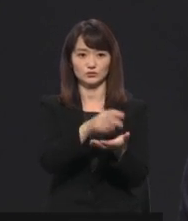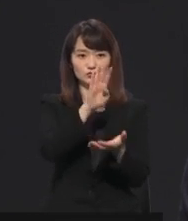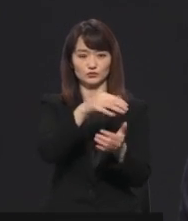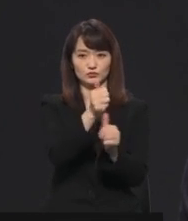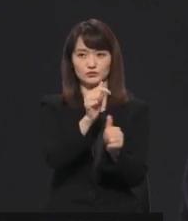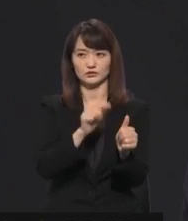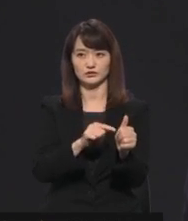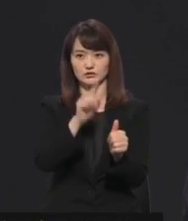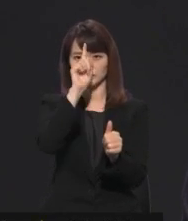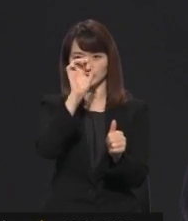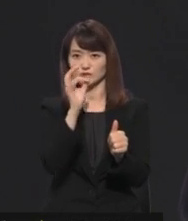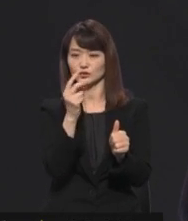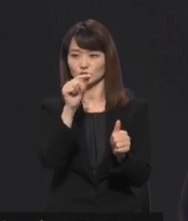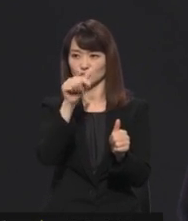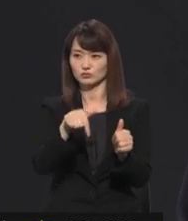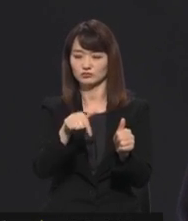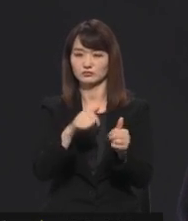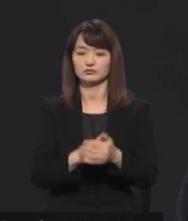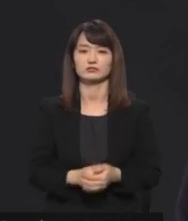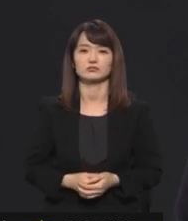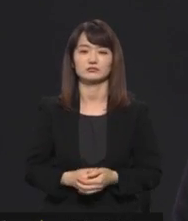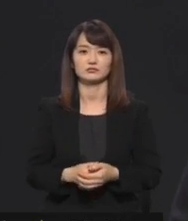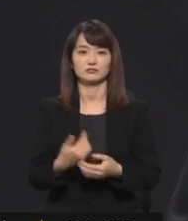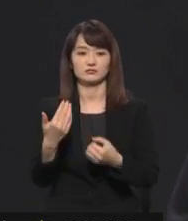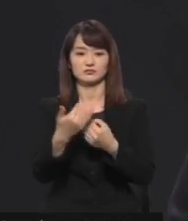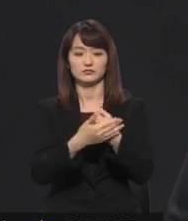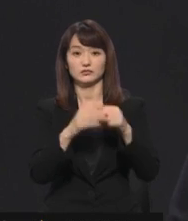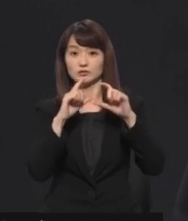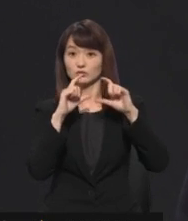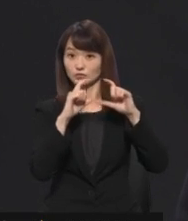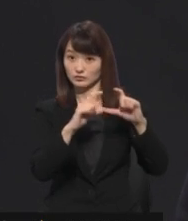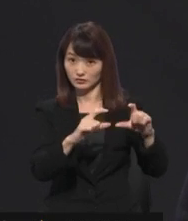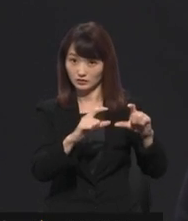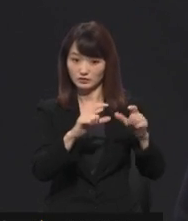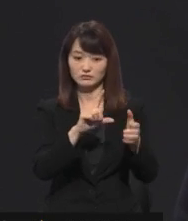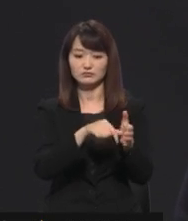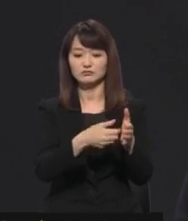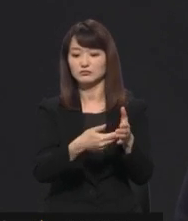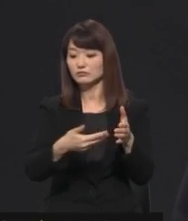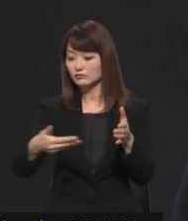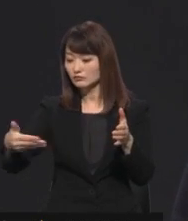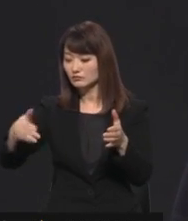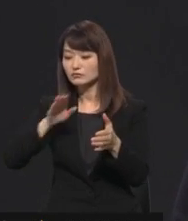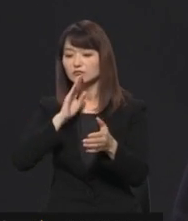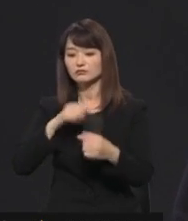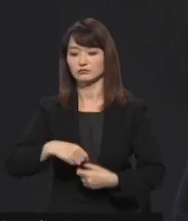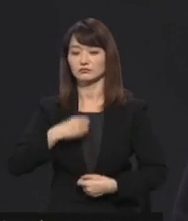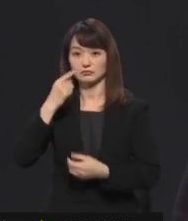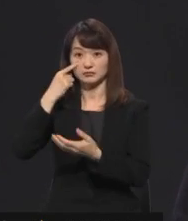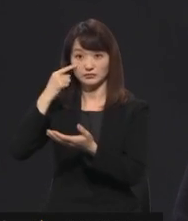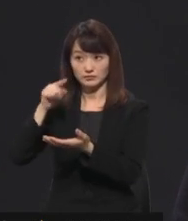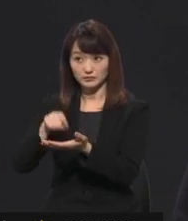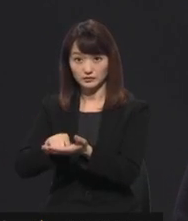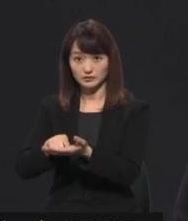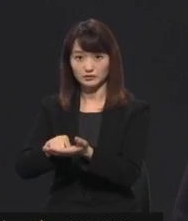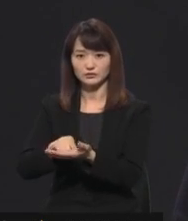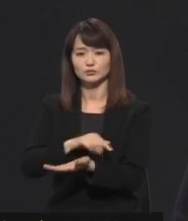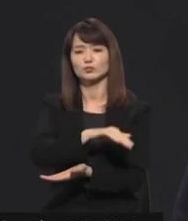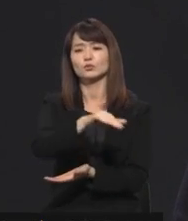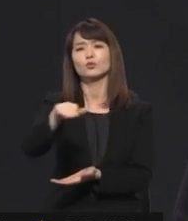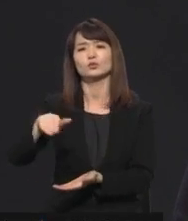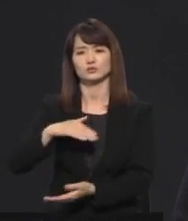선고가 되더라구요 예 모세는 사람들이 전혀 아닐 거라고 생각했지만 결국 시간이 잔 진실이 밝혀지는 과정을 우리 모두가 복도 하고 있기